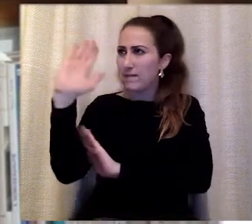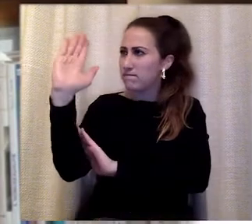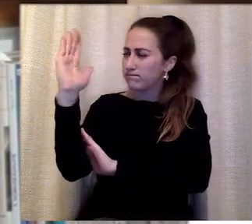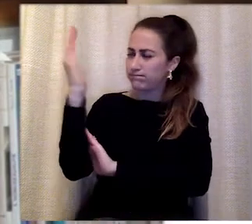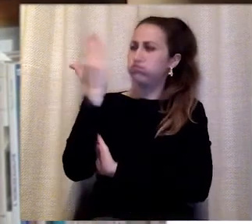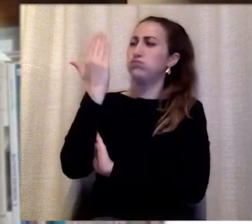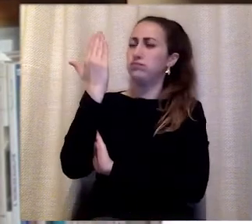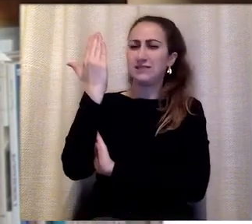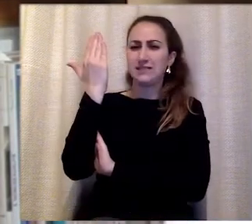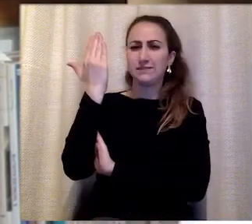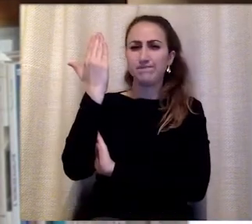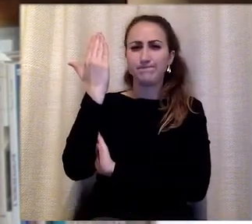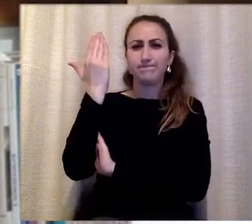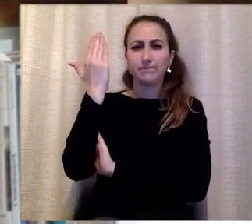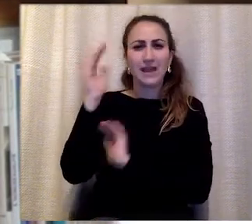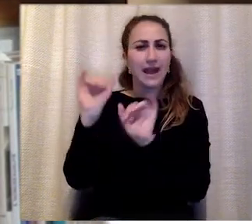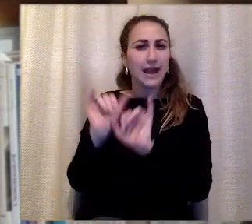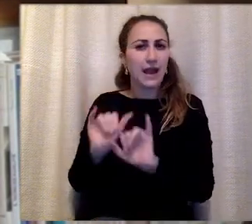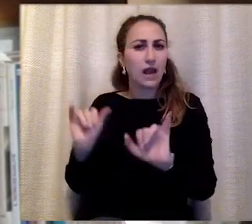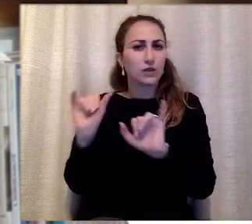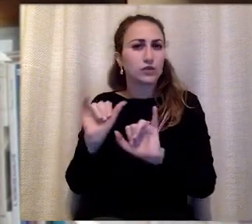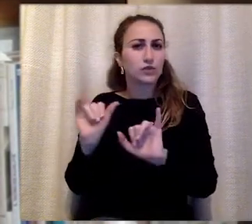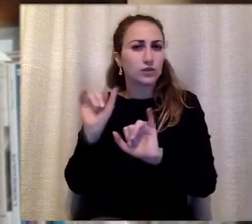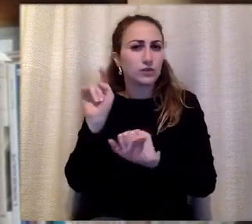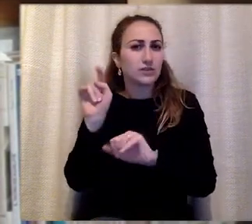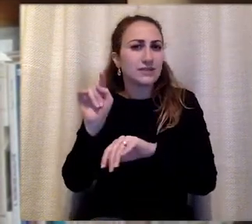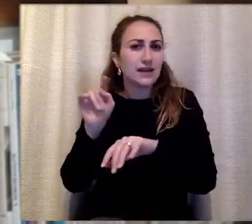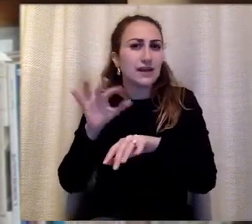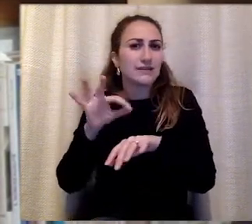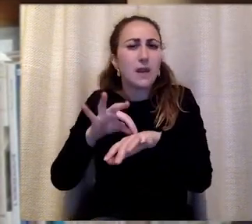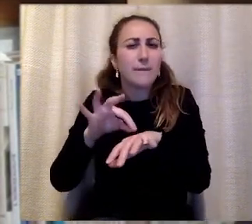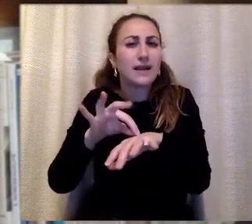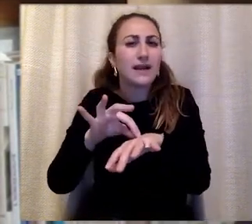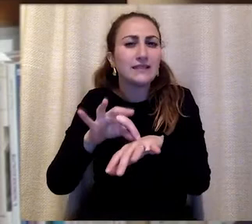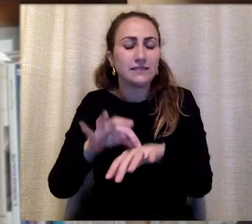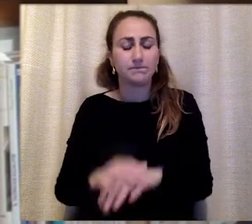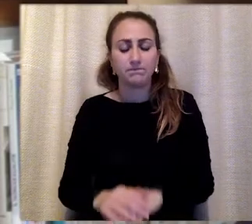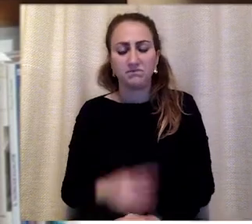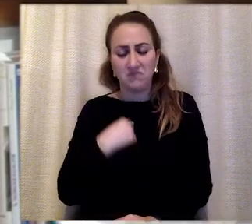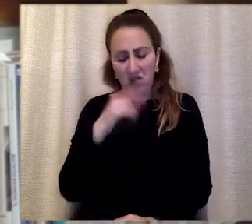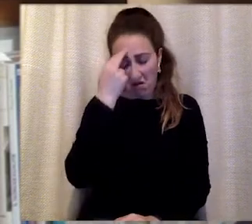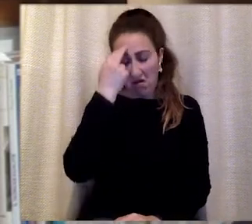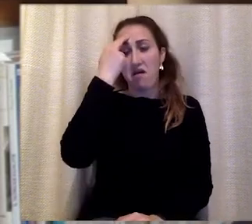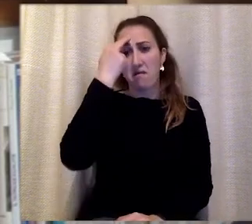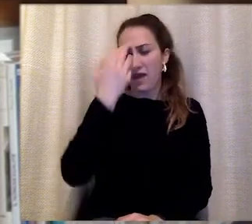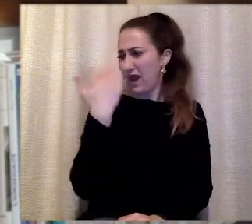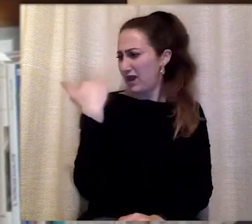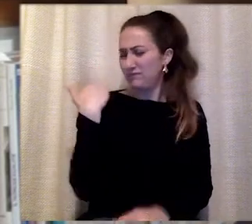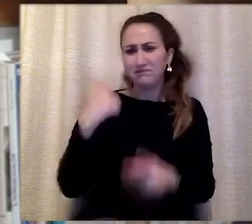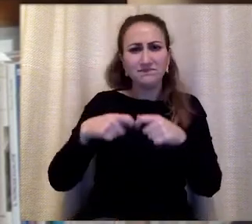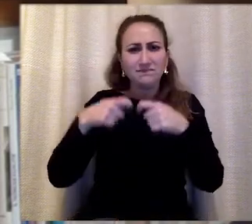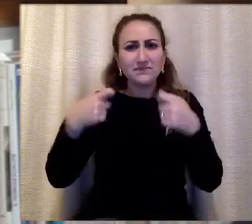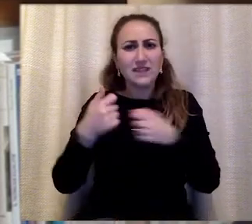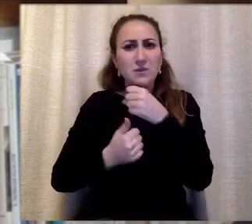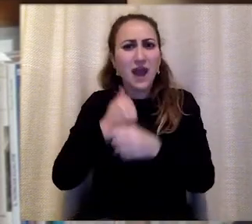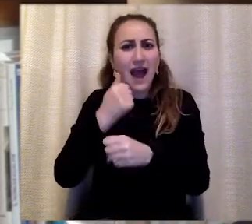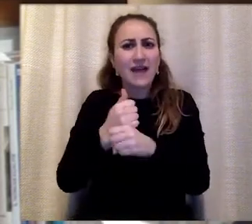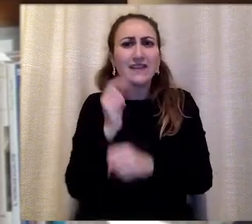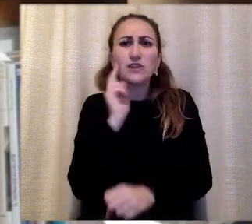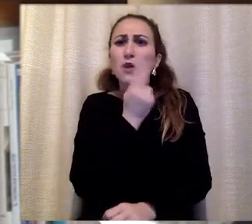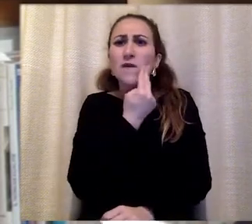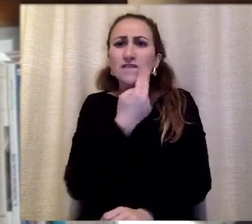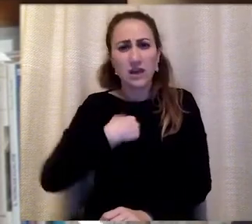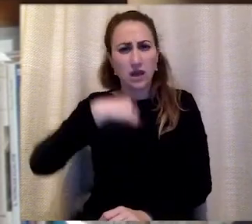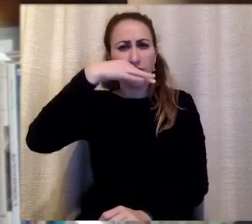C'est assez étonnant qu'au début de l'année, j'avais prêché tout particulièrement sur le psaume 40, verset 10, où il est